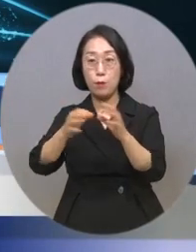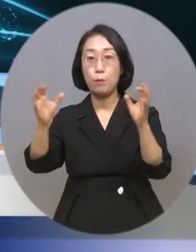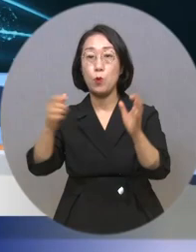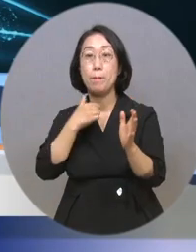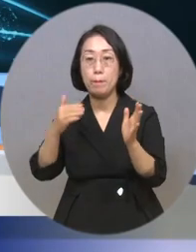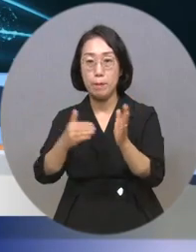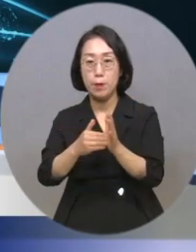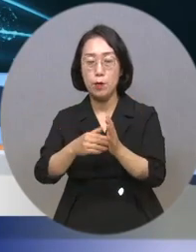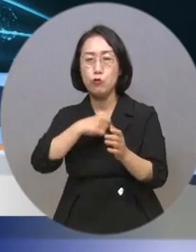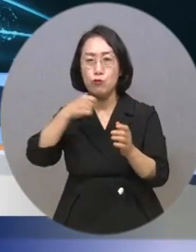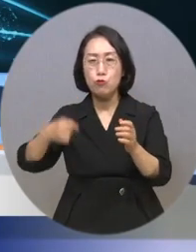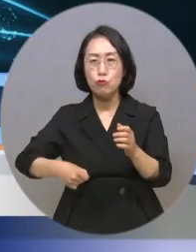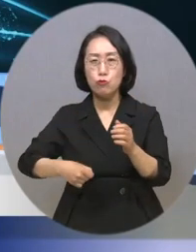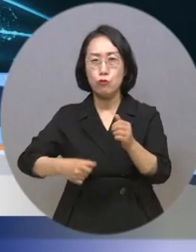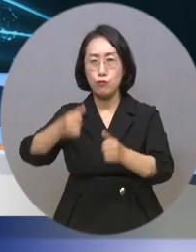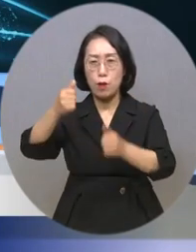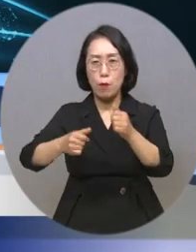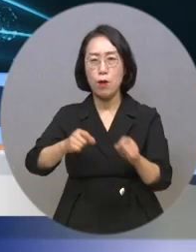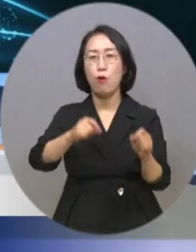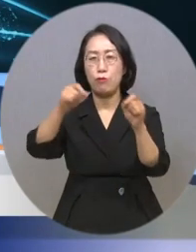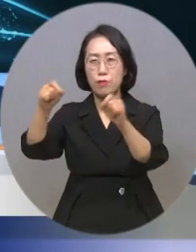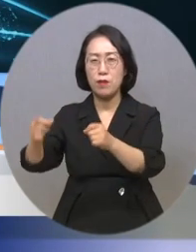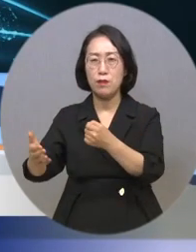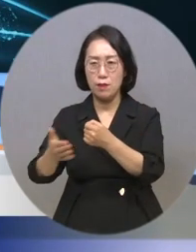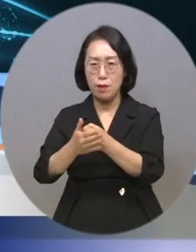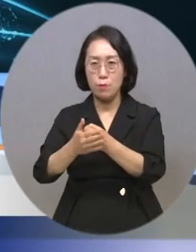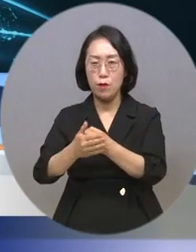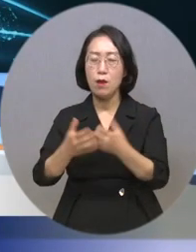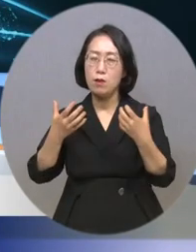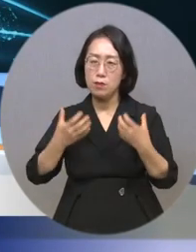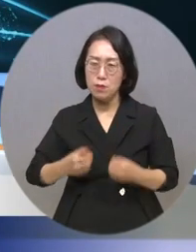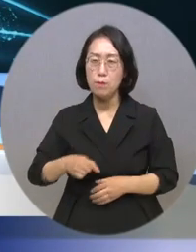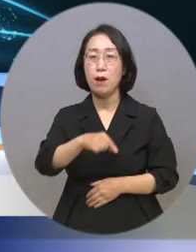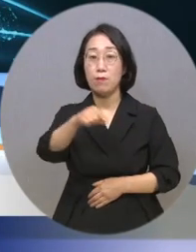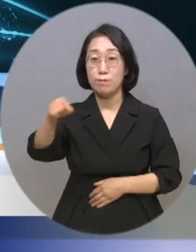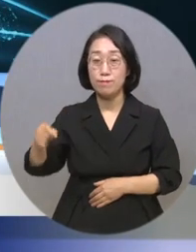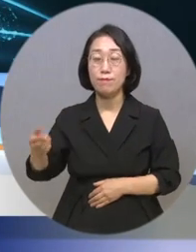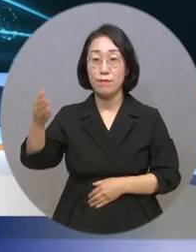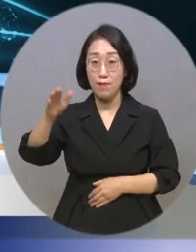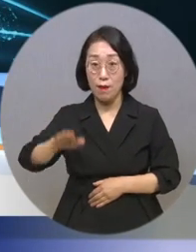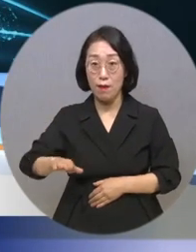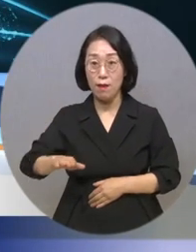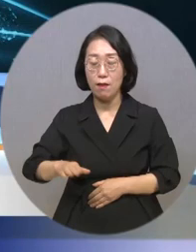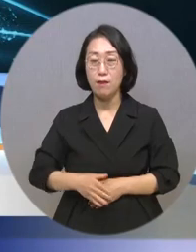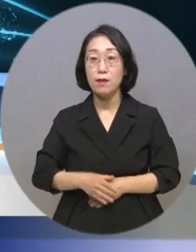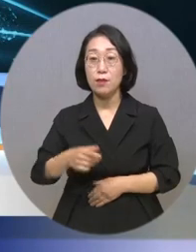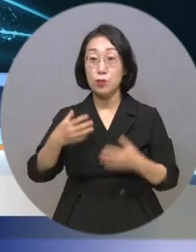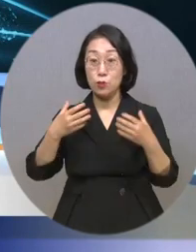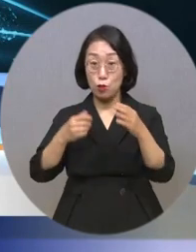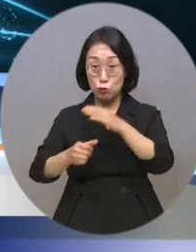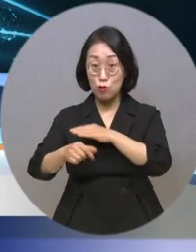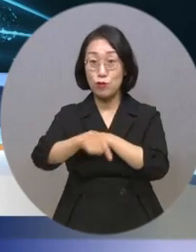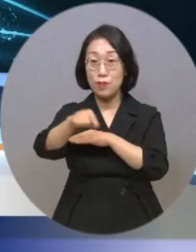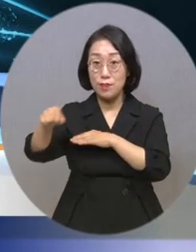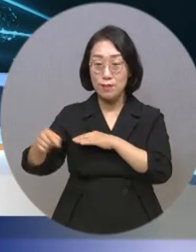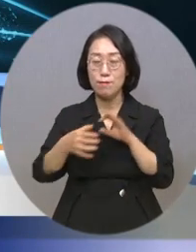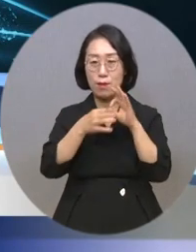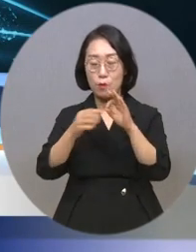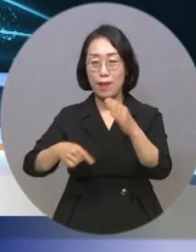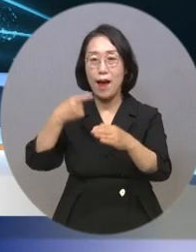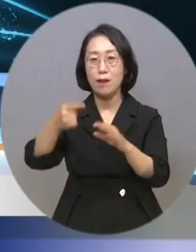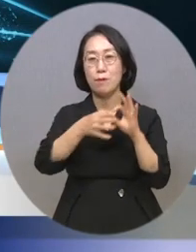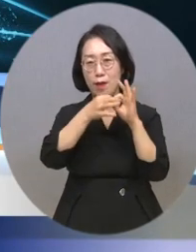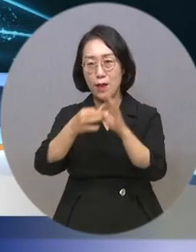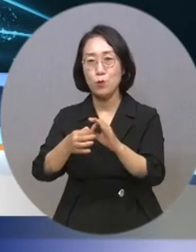항저우 장애인 아시아 경기대회 연기 소식에 선수들의 실망감도 컸을 텐데요. 하지만 선수들은 흔들림 없이 다음을